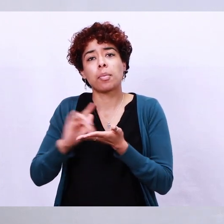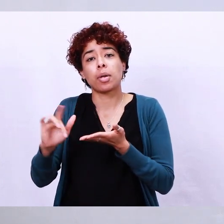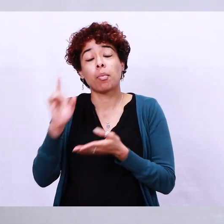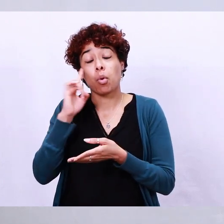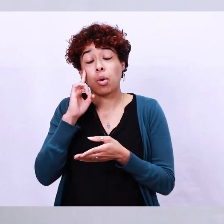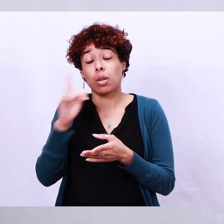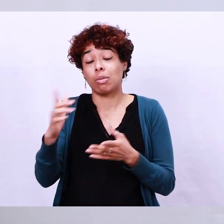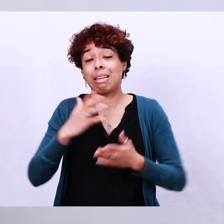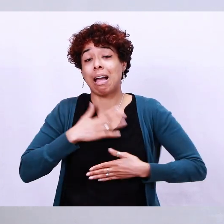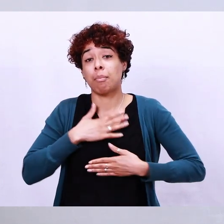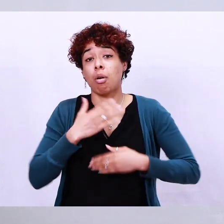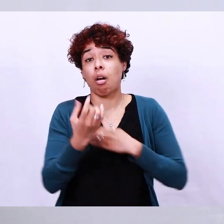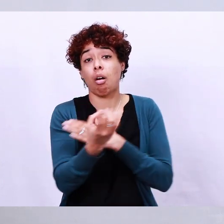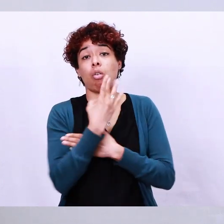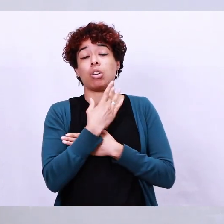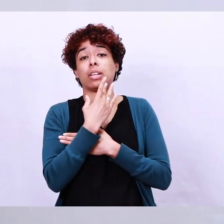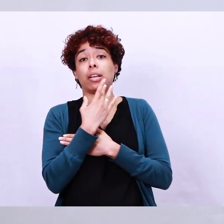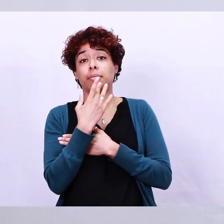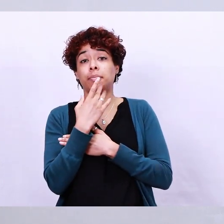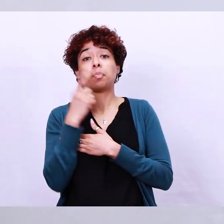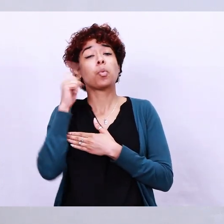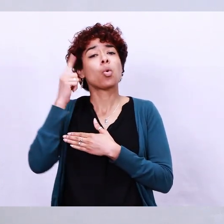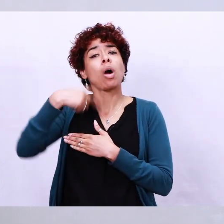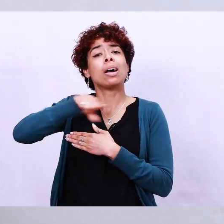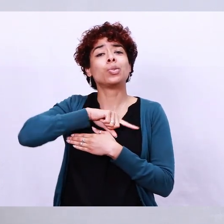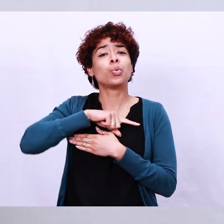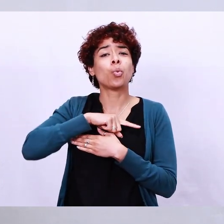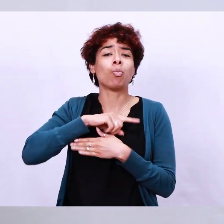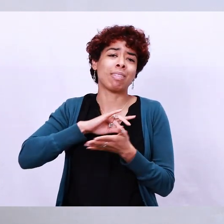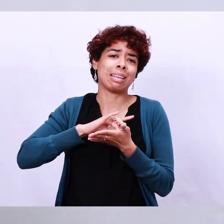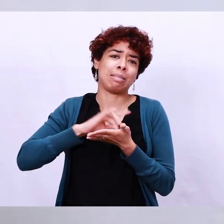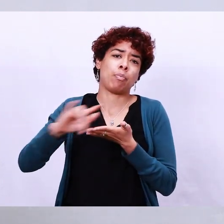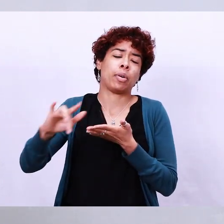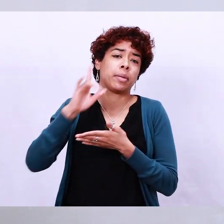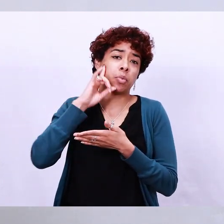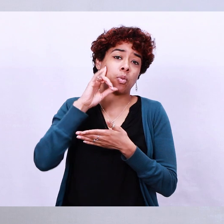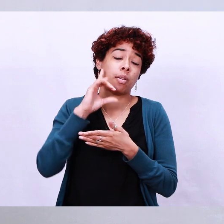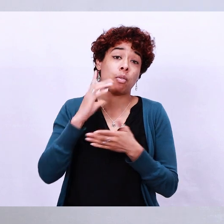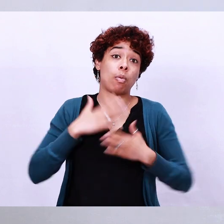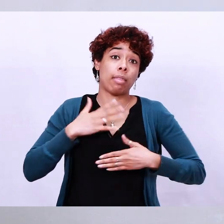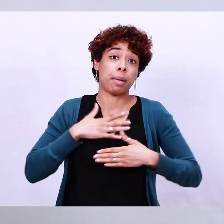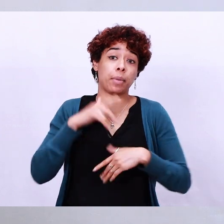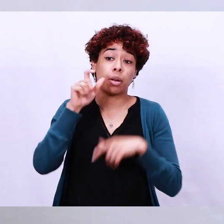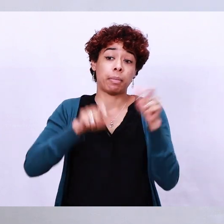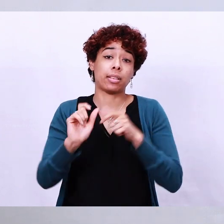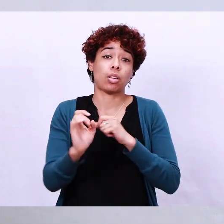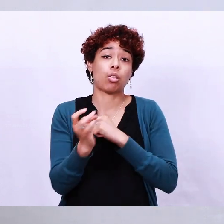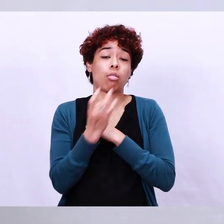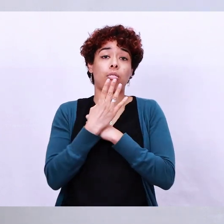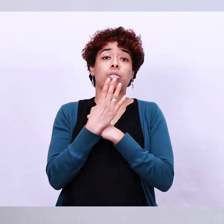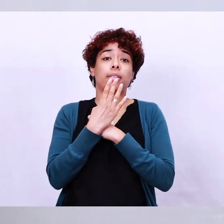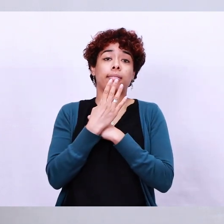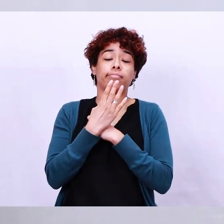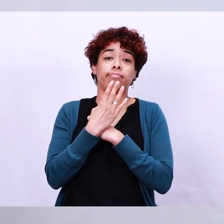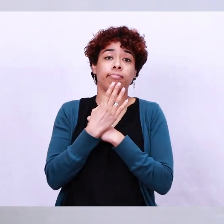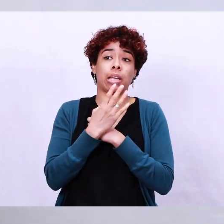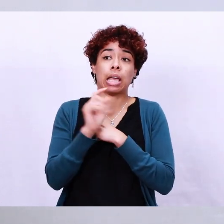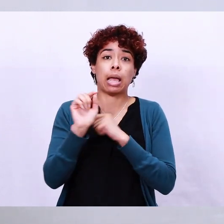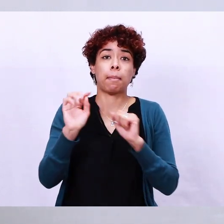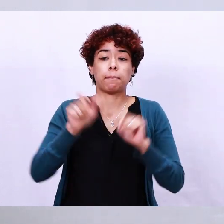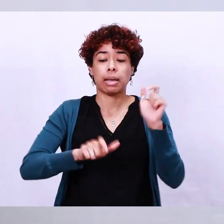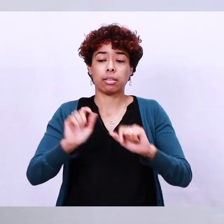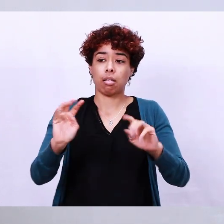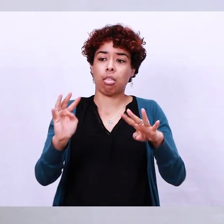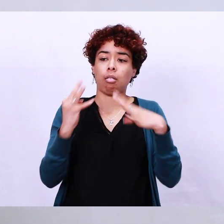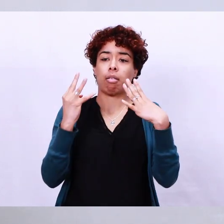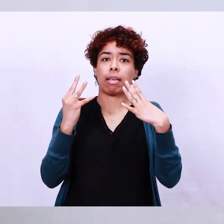du rejet. Pourquoi on devient hypocrite ? Parce que la première des choses, c'est qu'on a peur du rejet. On a peur du regard des autres, de ce que